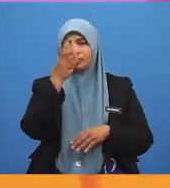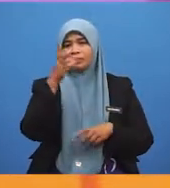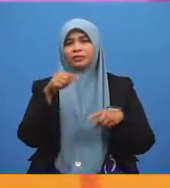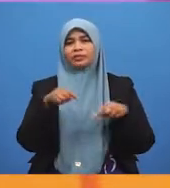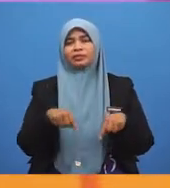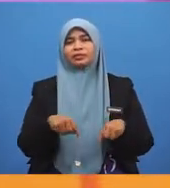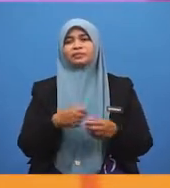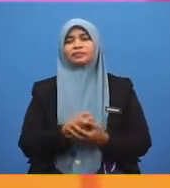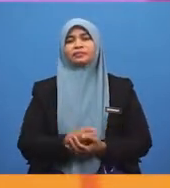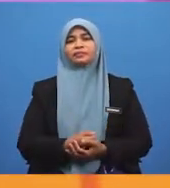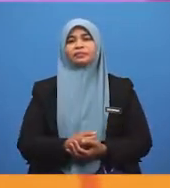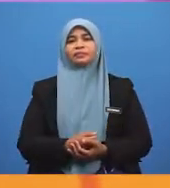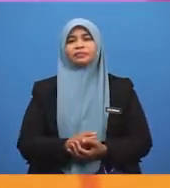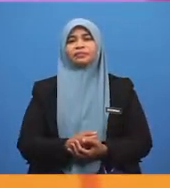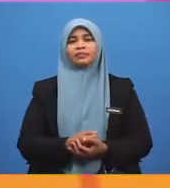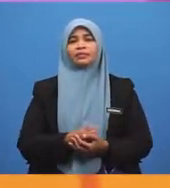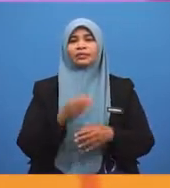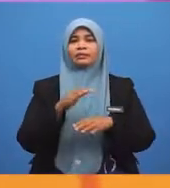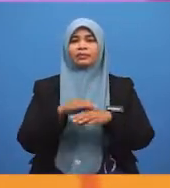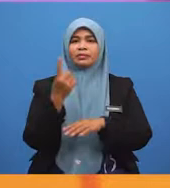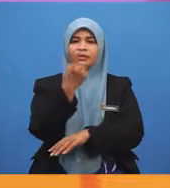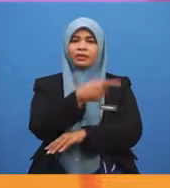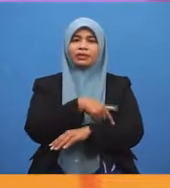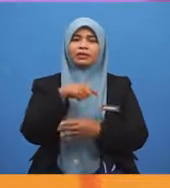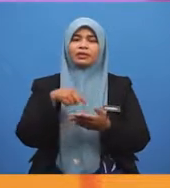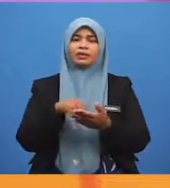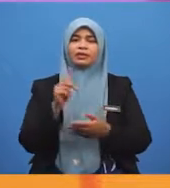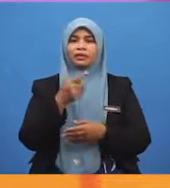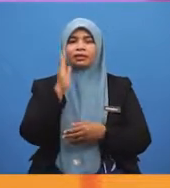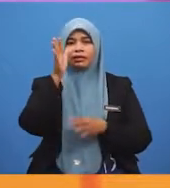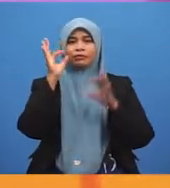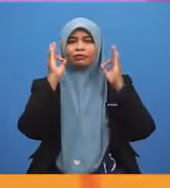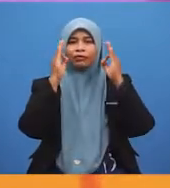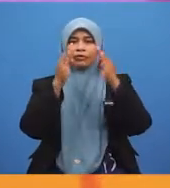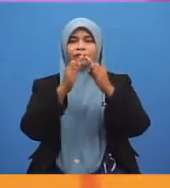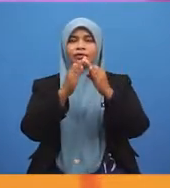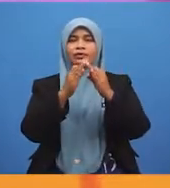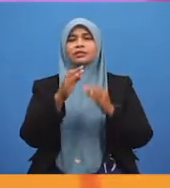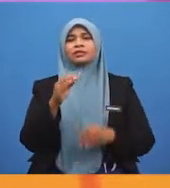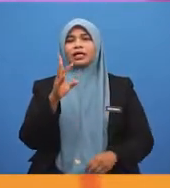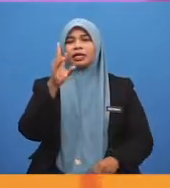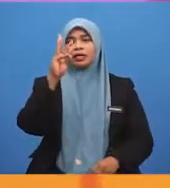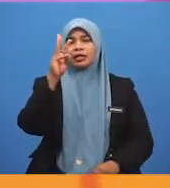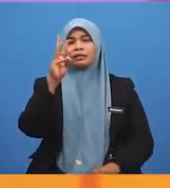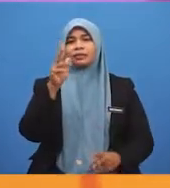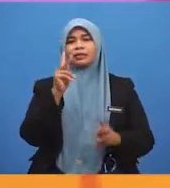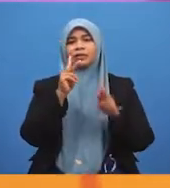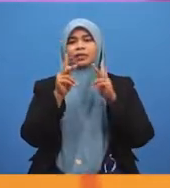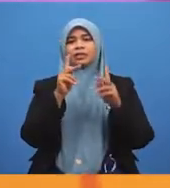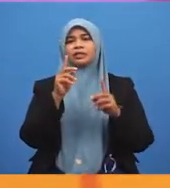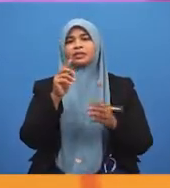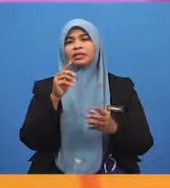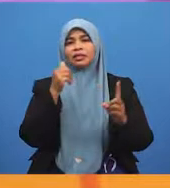sini. Pada hari ini, kita akan fokus kepada 6 kata arah ini